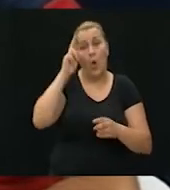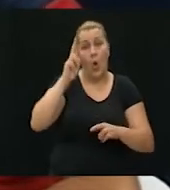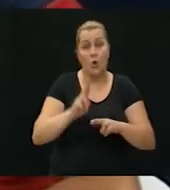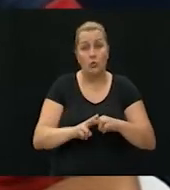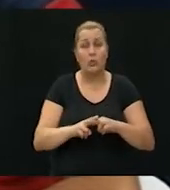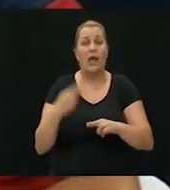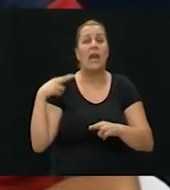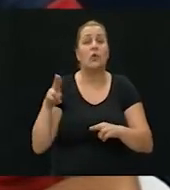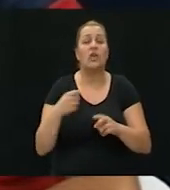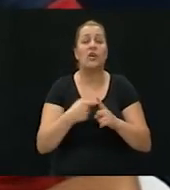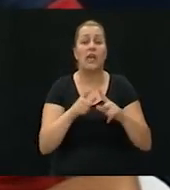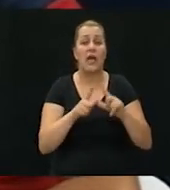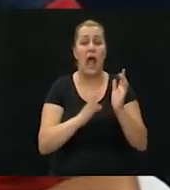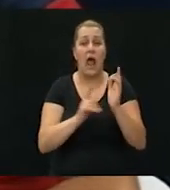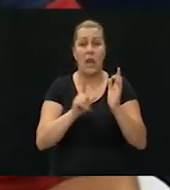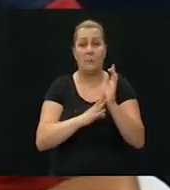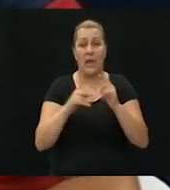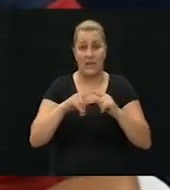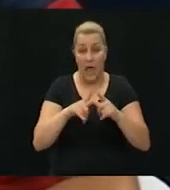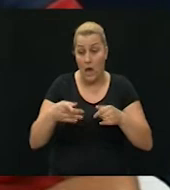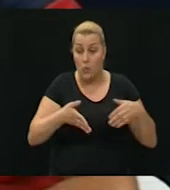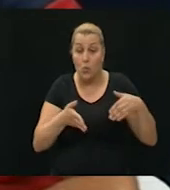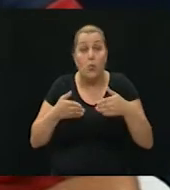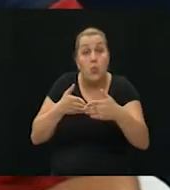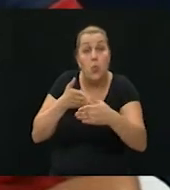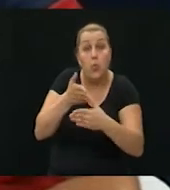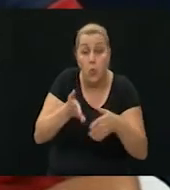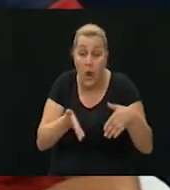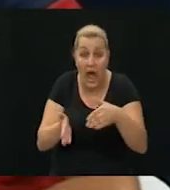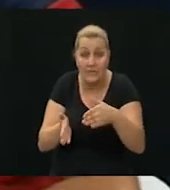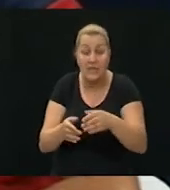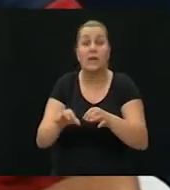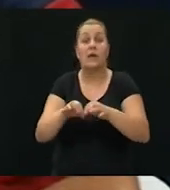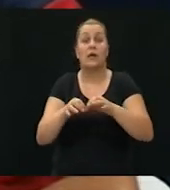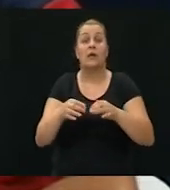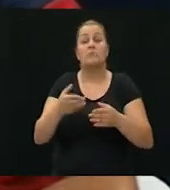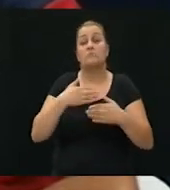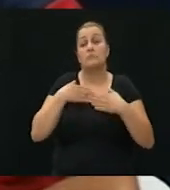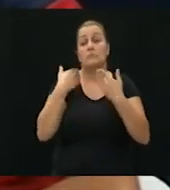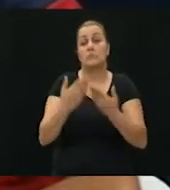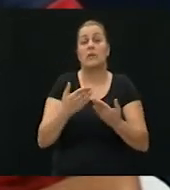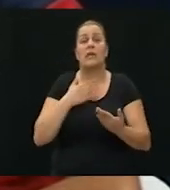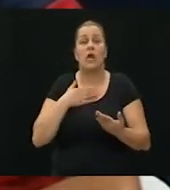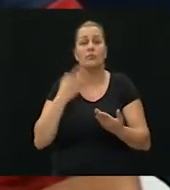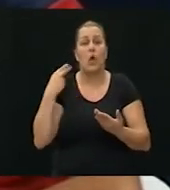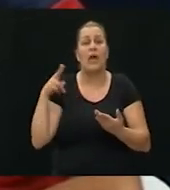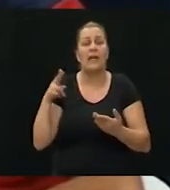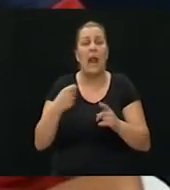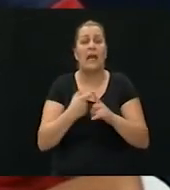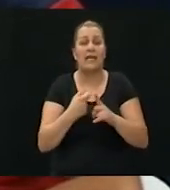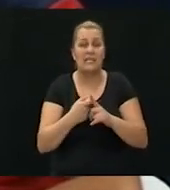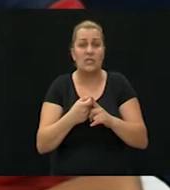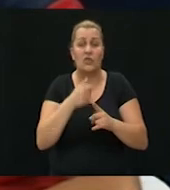na sam ulaz u grad, 4. gardijska brigada, eto, imao sam čast, bio sam tamo, snimao reportažu, bio je general Krstičević i naš komandor Ivica